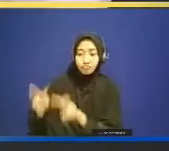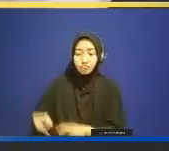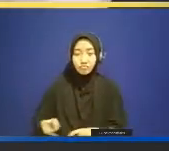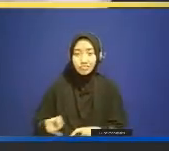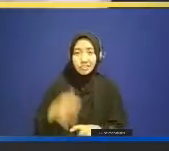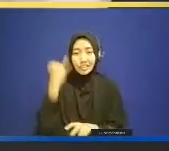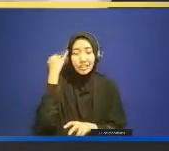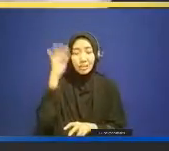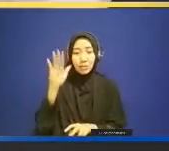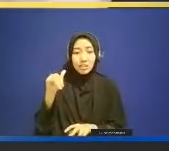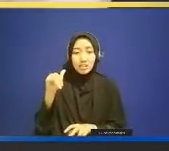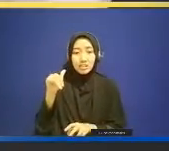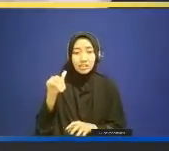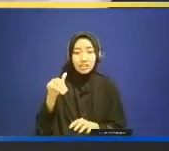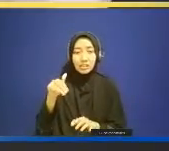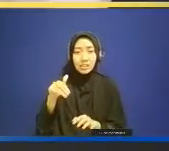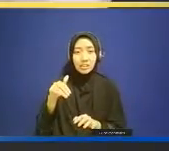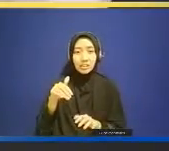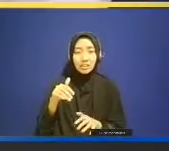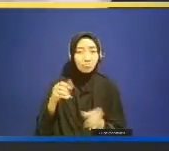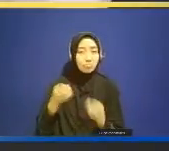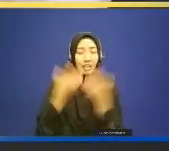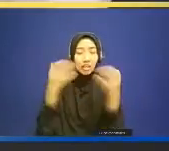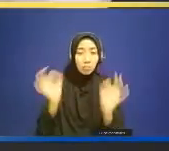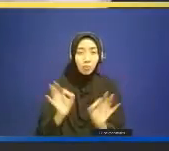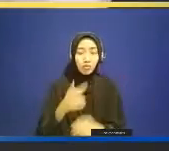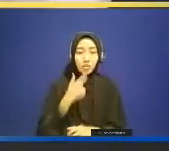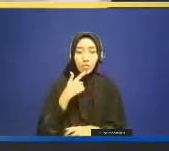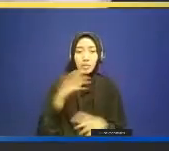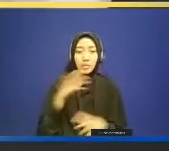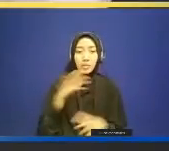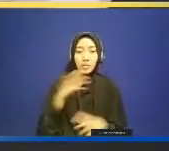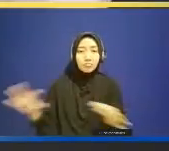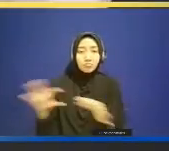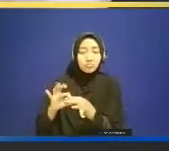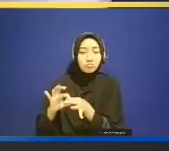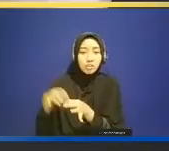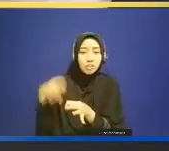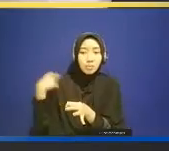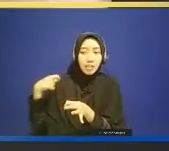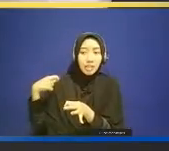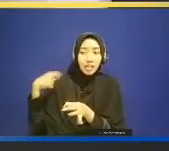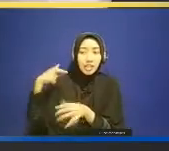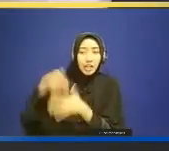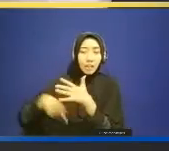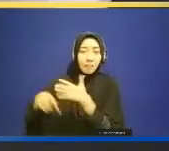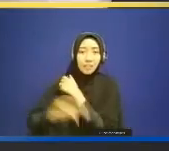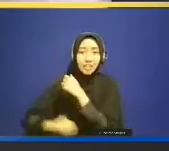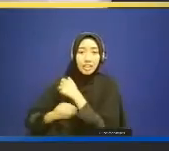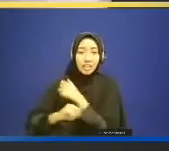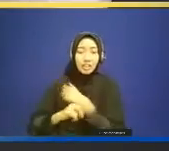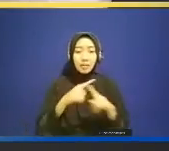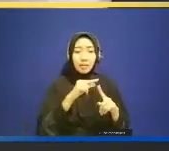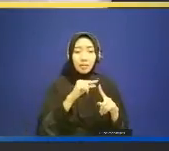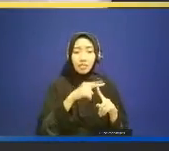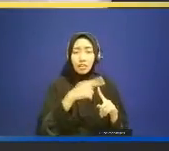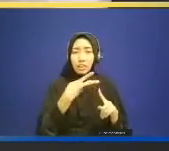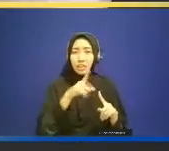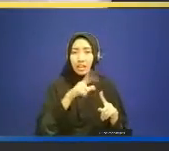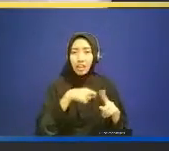masih belum matang ya mungkin Coba kerjasama antara Kementerian Dalam Negeri dengan Telkom